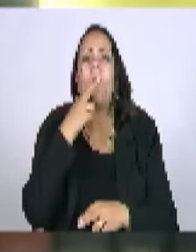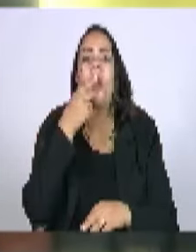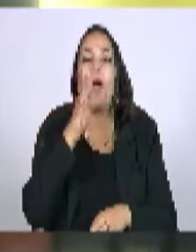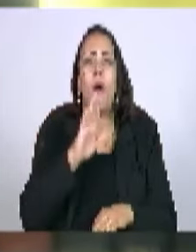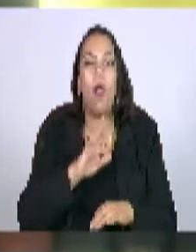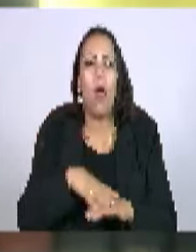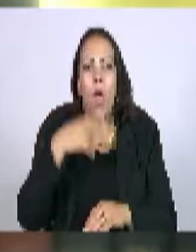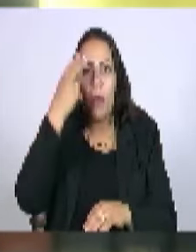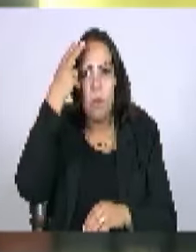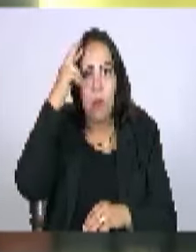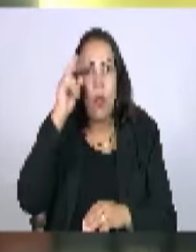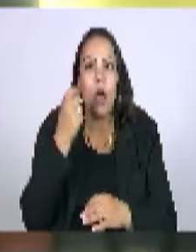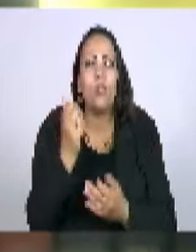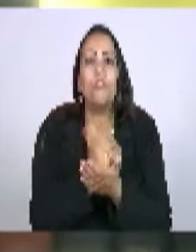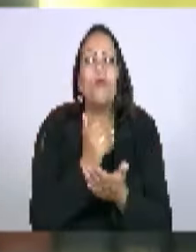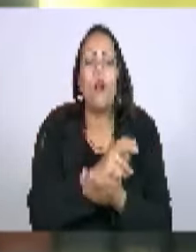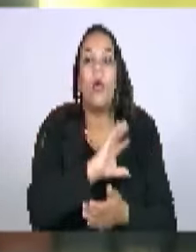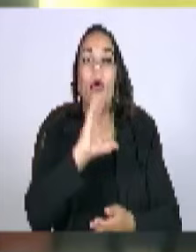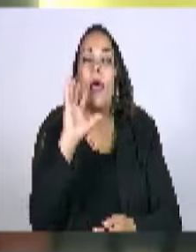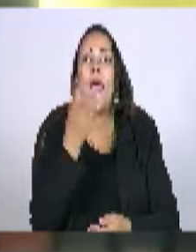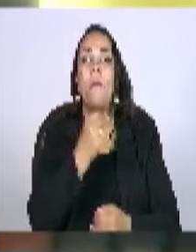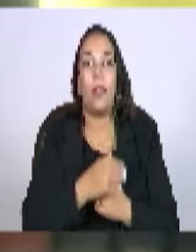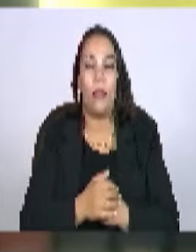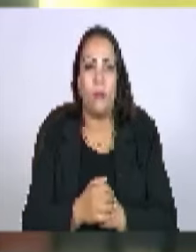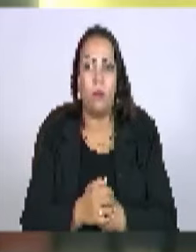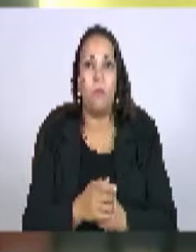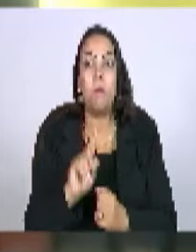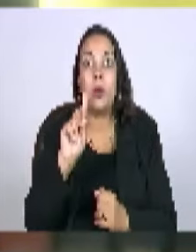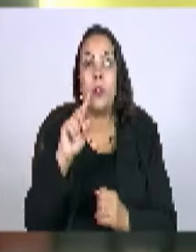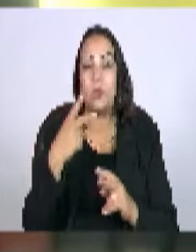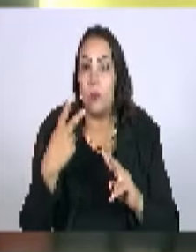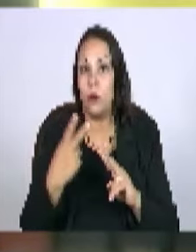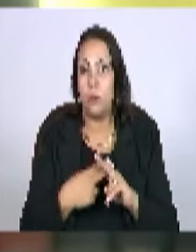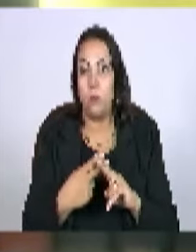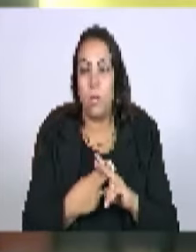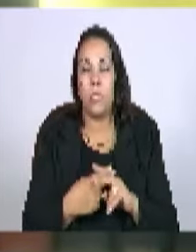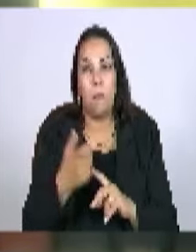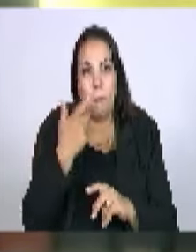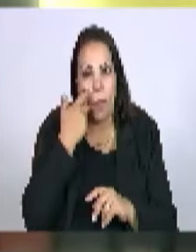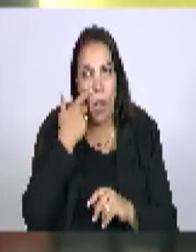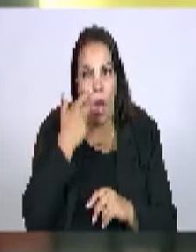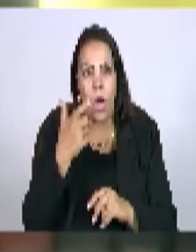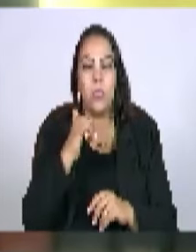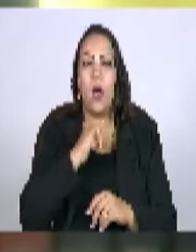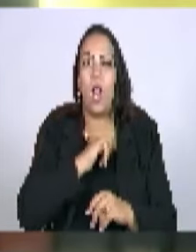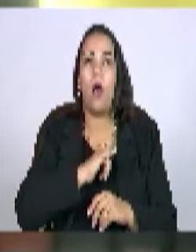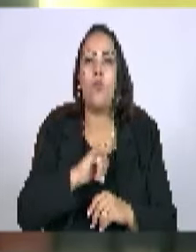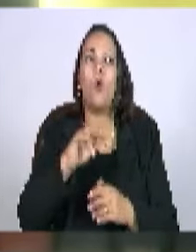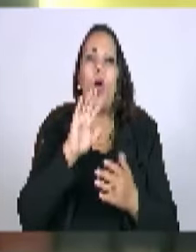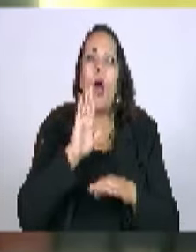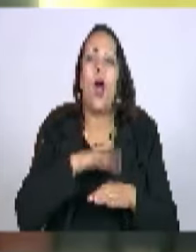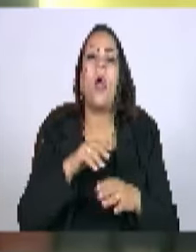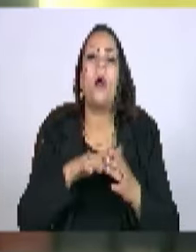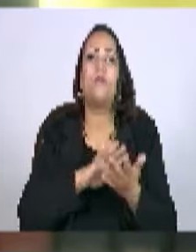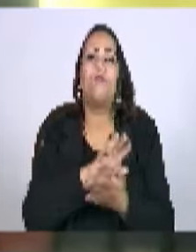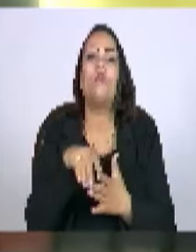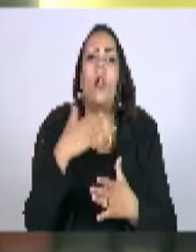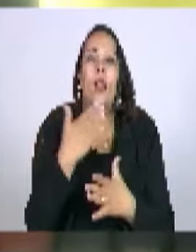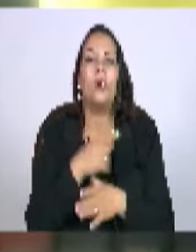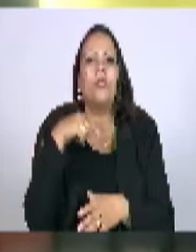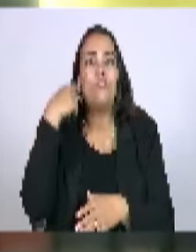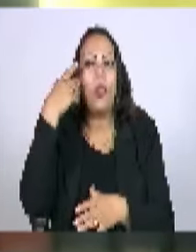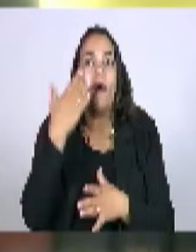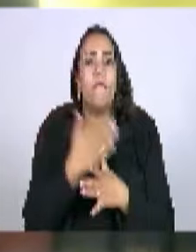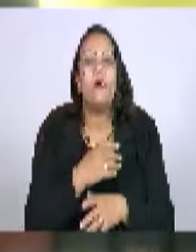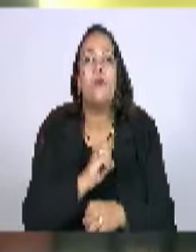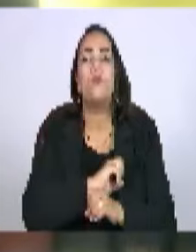مؤشرات الاقتصاد الكلي كده الاقتصاد العام لكن طبعا الناس بنركز دايما على القضيه التي تشغلها